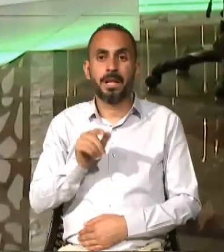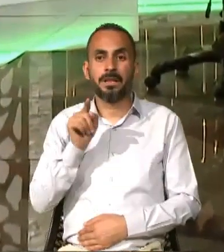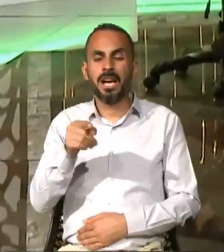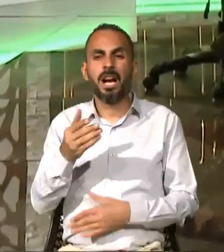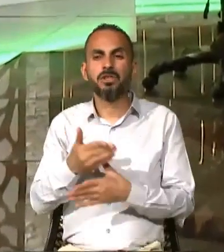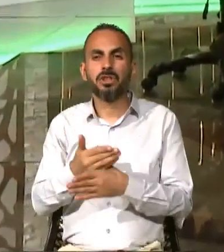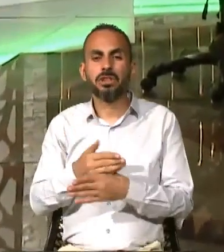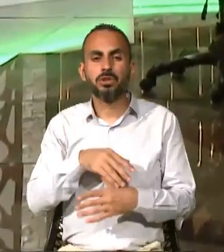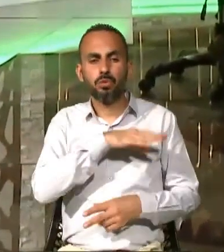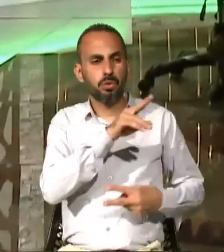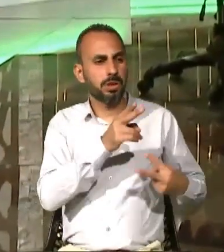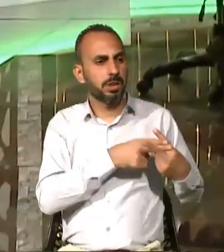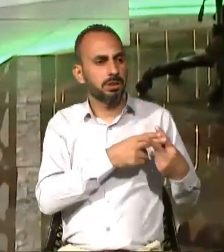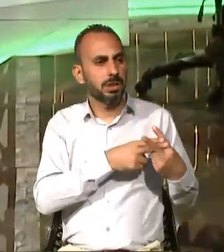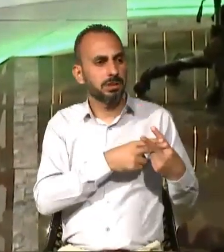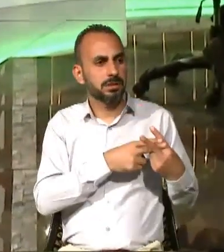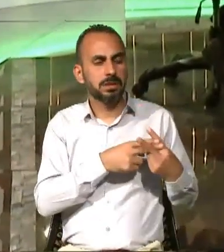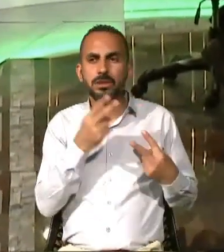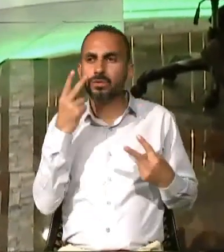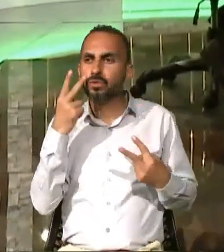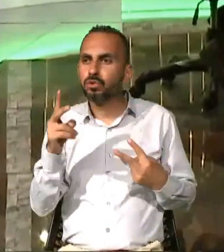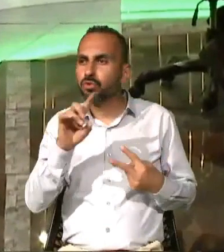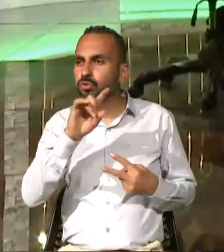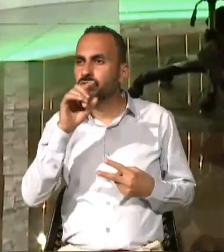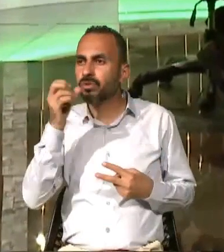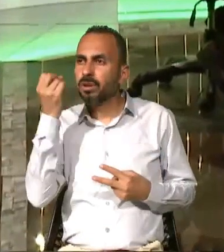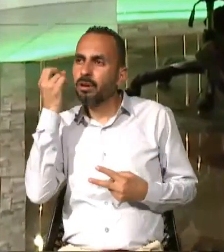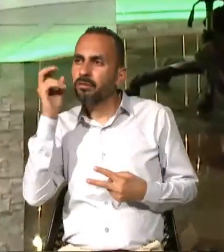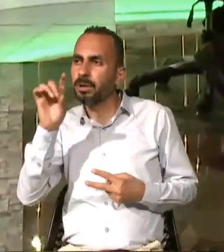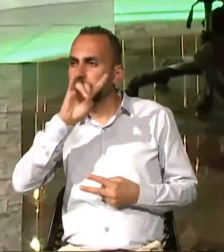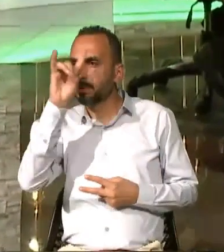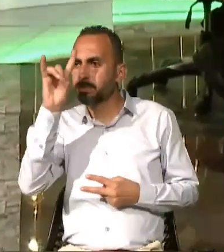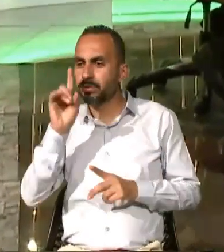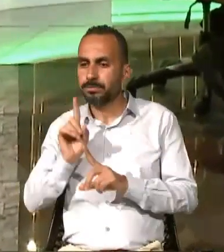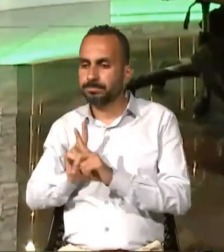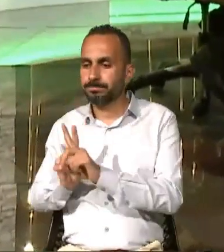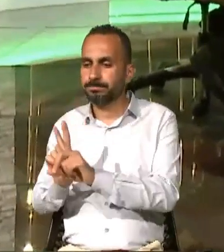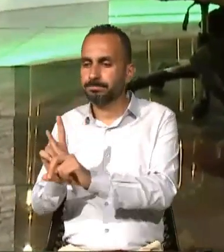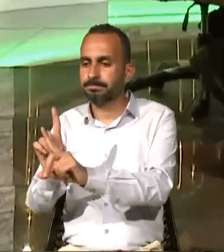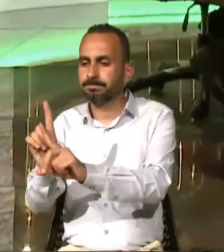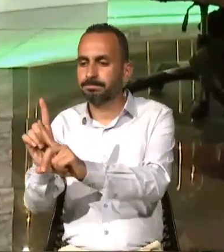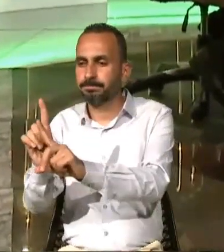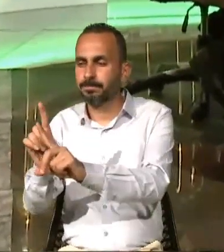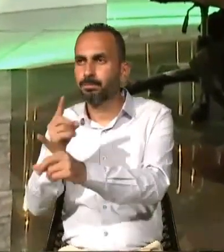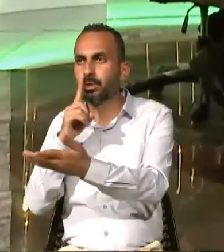تضل وتنحرف وراءه علشان تقول أهو ده حقيقي.